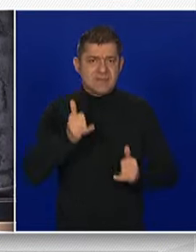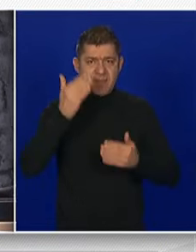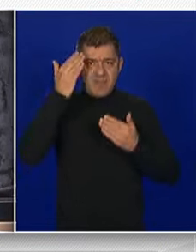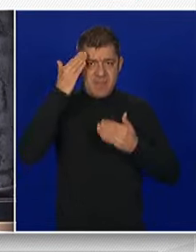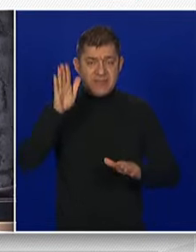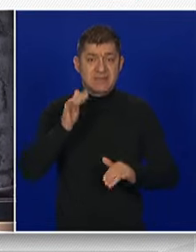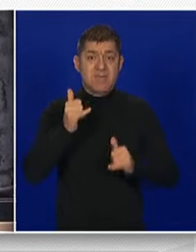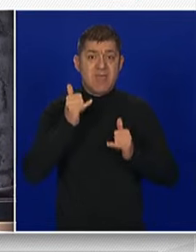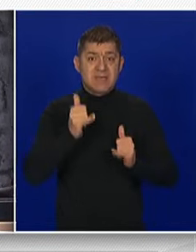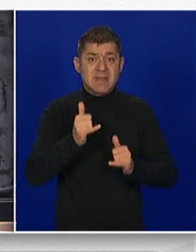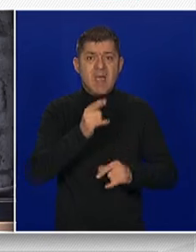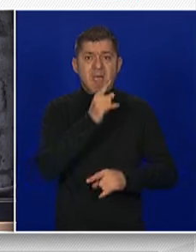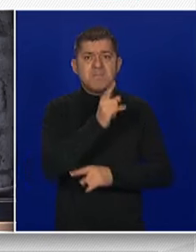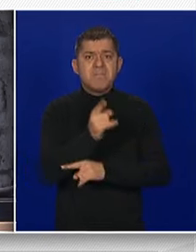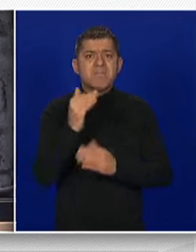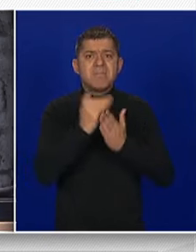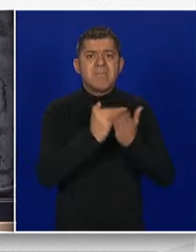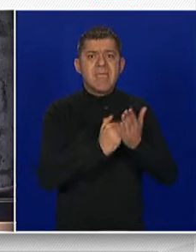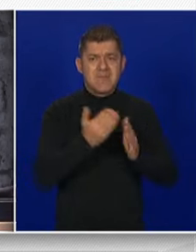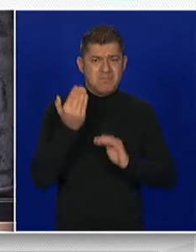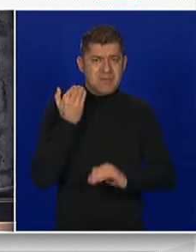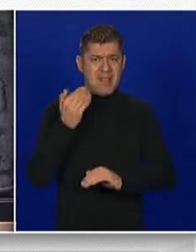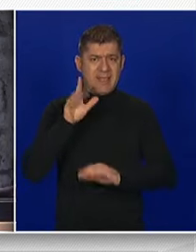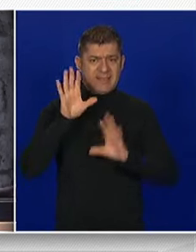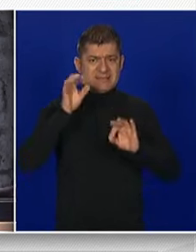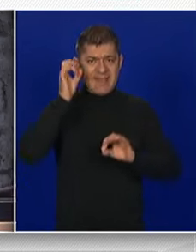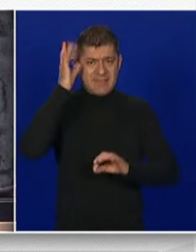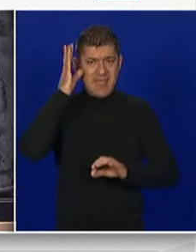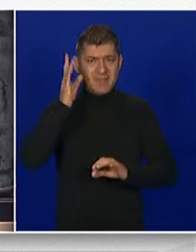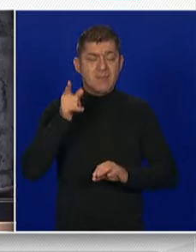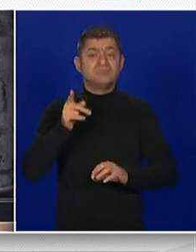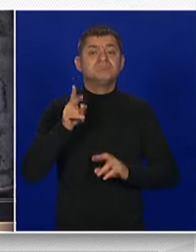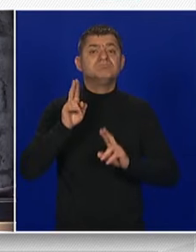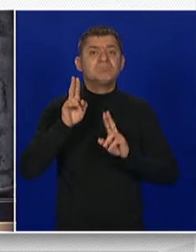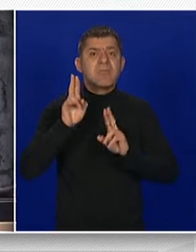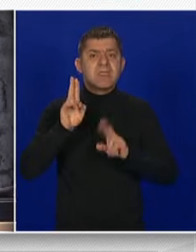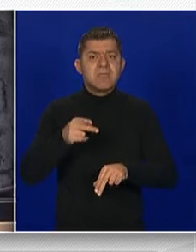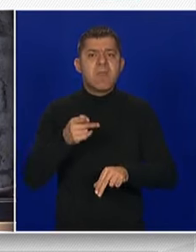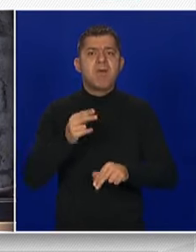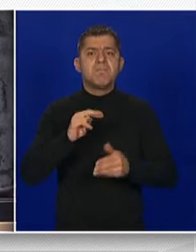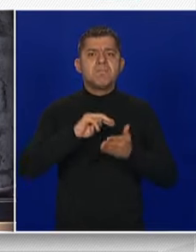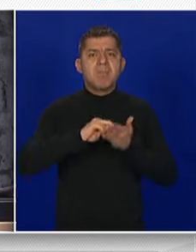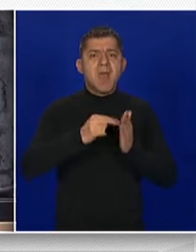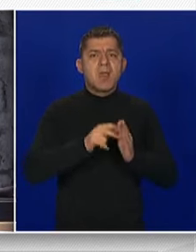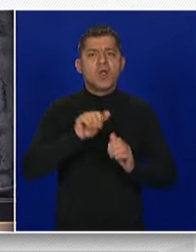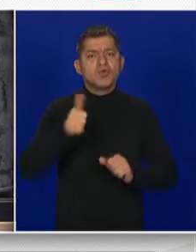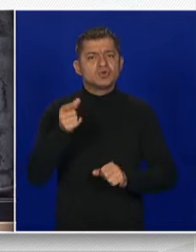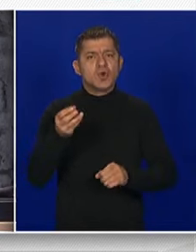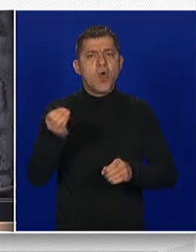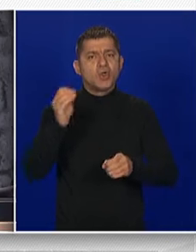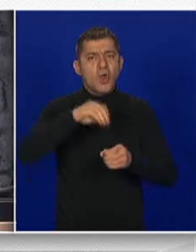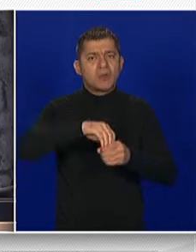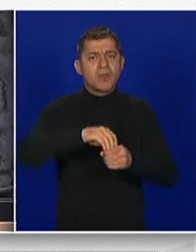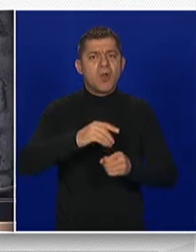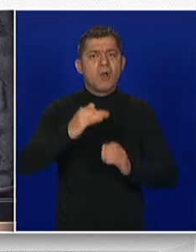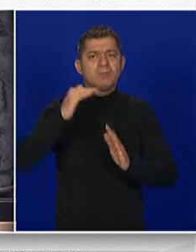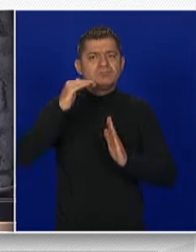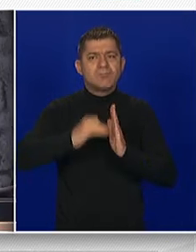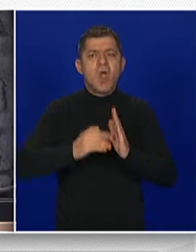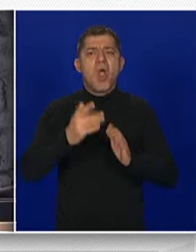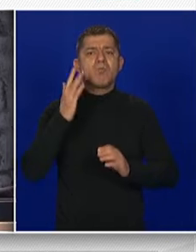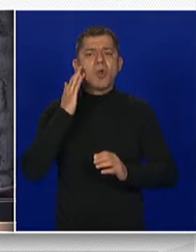mjerama koje smo mi donijeli pred desetak dana, postoji mogućnost još dodatnog smanjenja broja okupljanja,